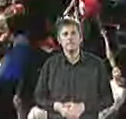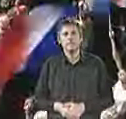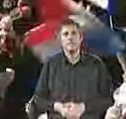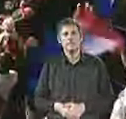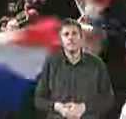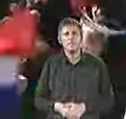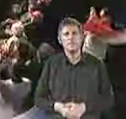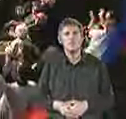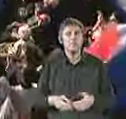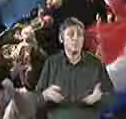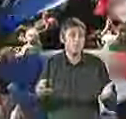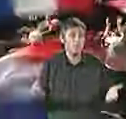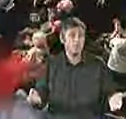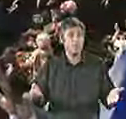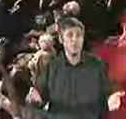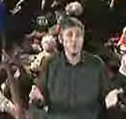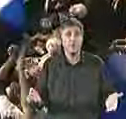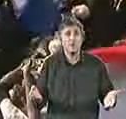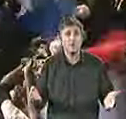Alors sans doute,